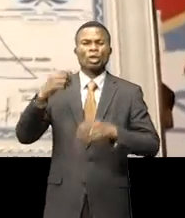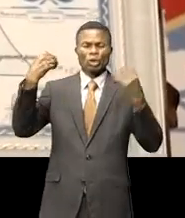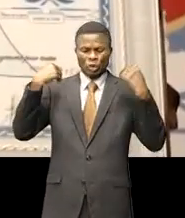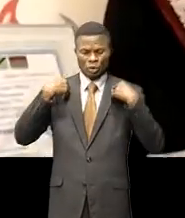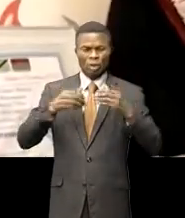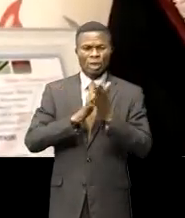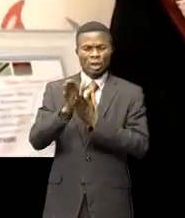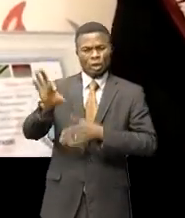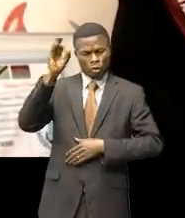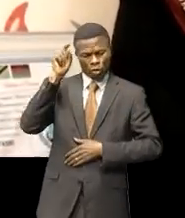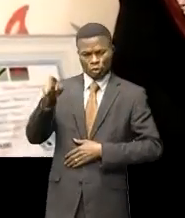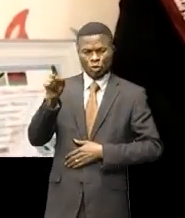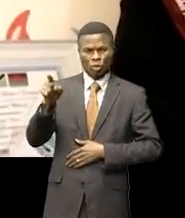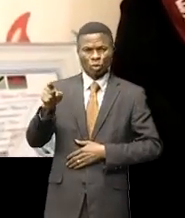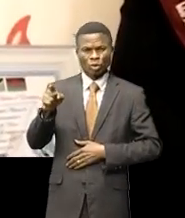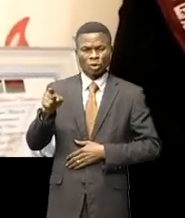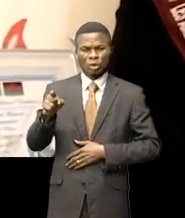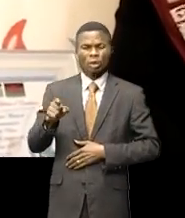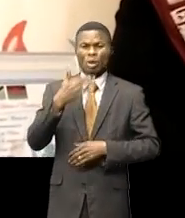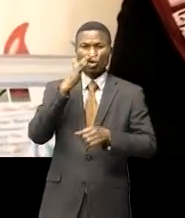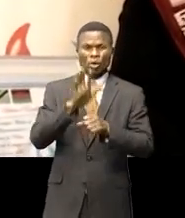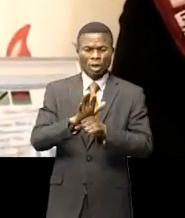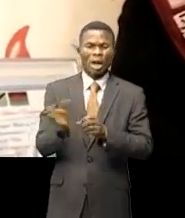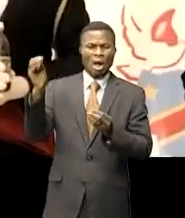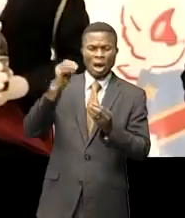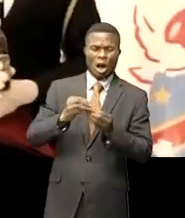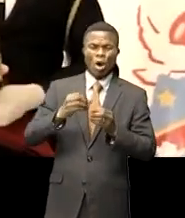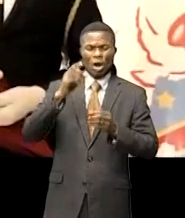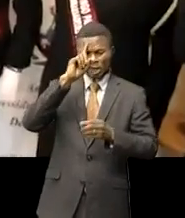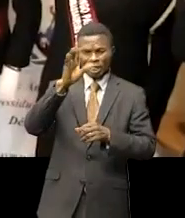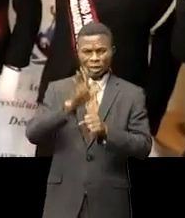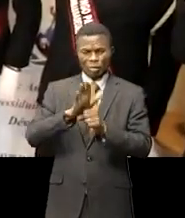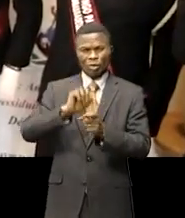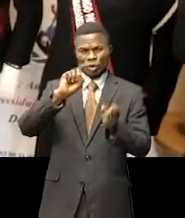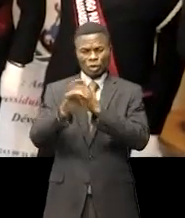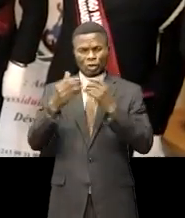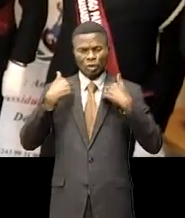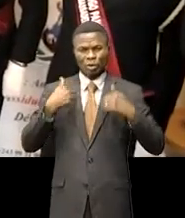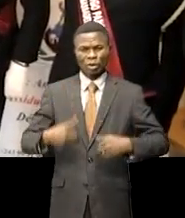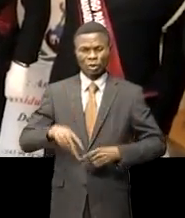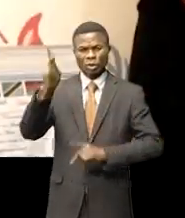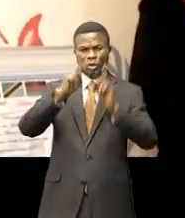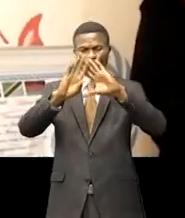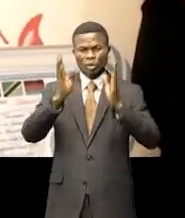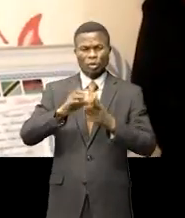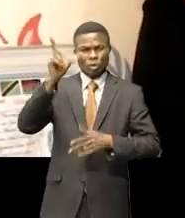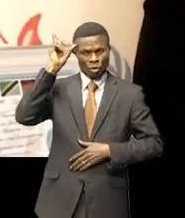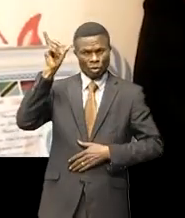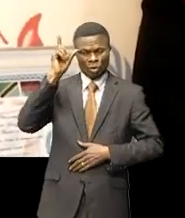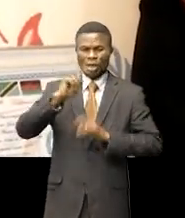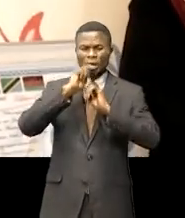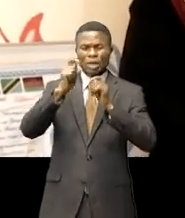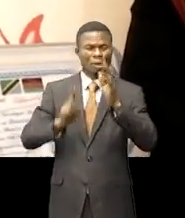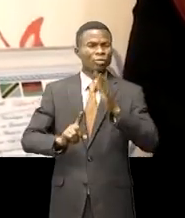porté leur choix sur sa modeste personne. Il a promis de redoubler d'efforts pour l'amélioration de la santé de la population. C'est un geste